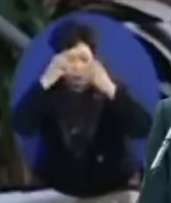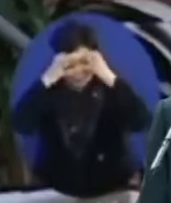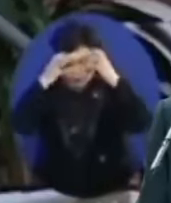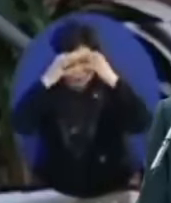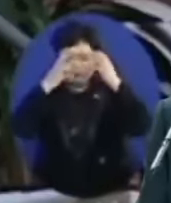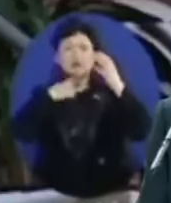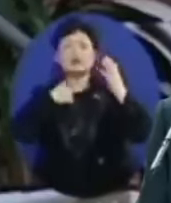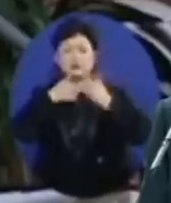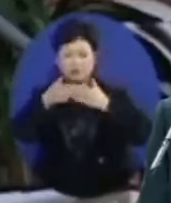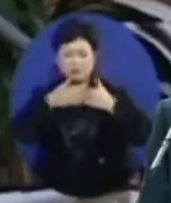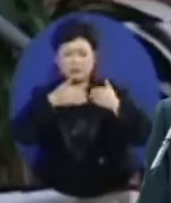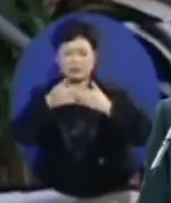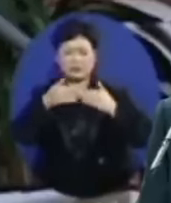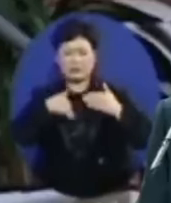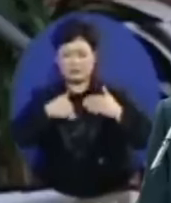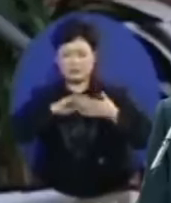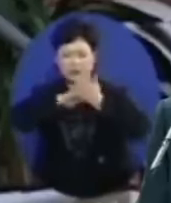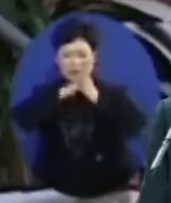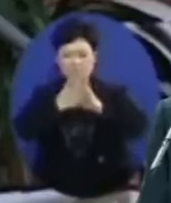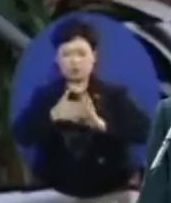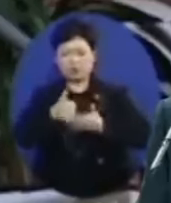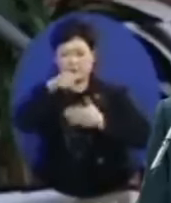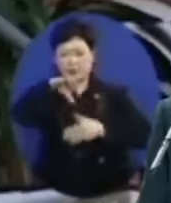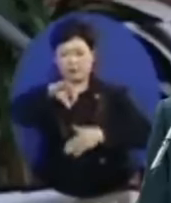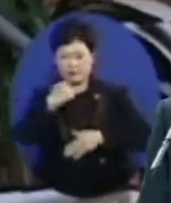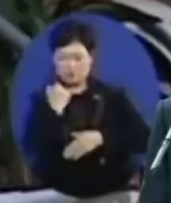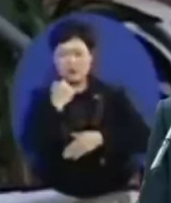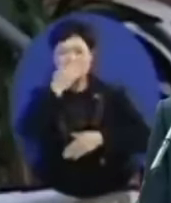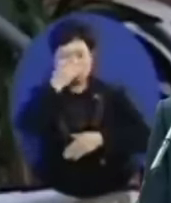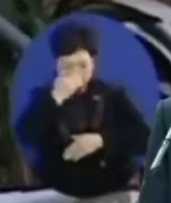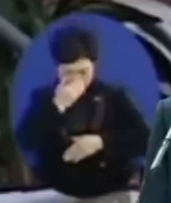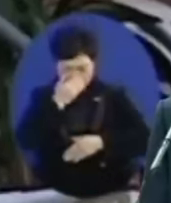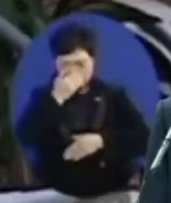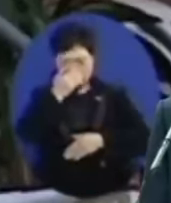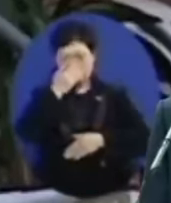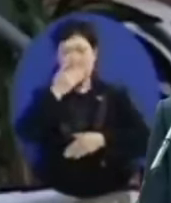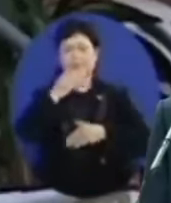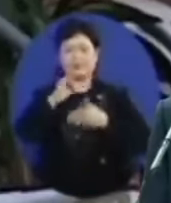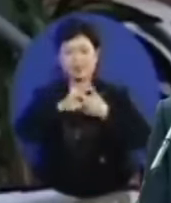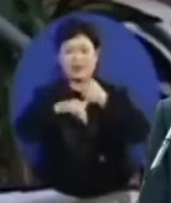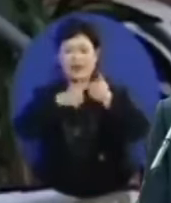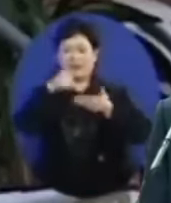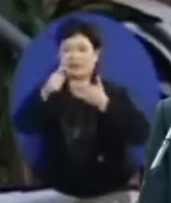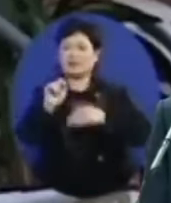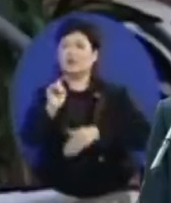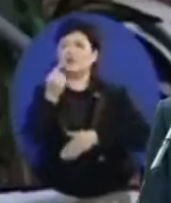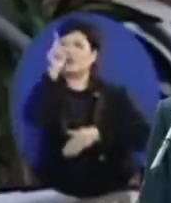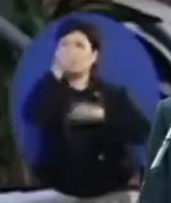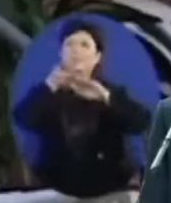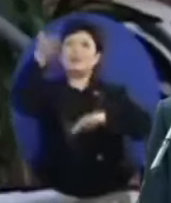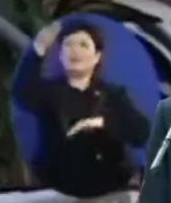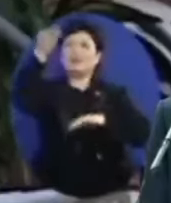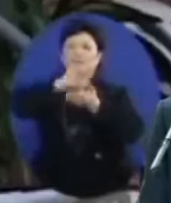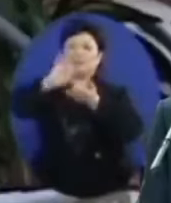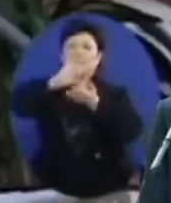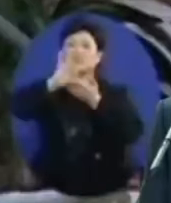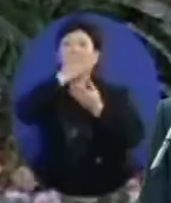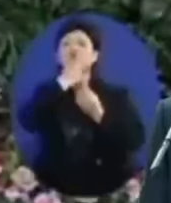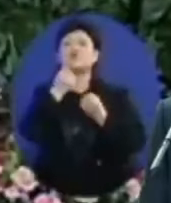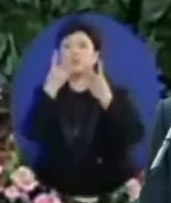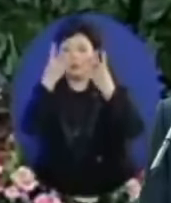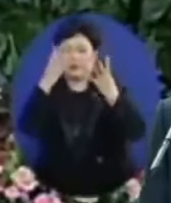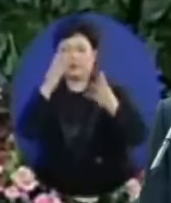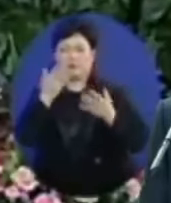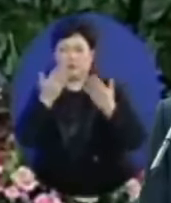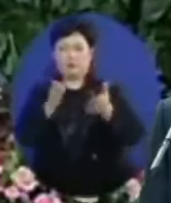중심이 무너지고 주님께 순종하고 겸손하게 낮아지면 하나님이 높이 들어서 축복을 해주고 사용하게